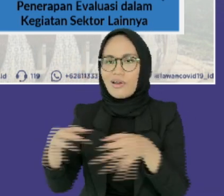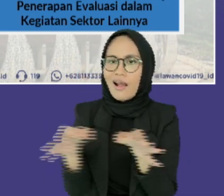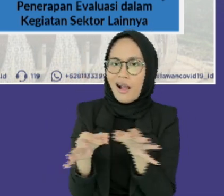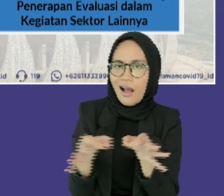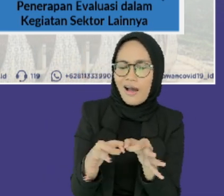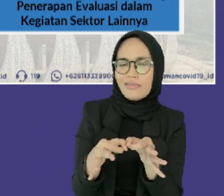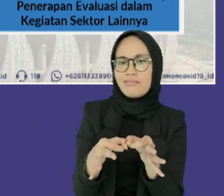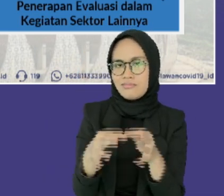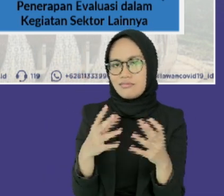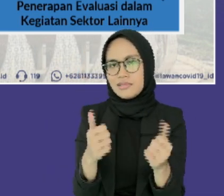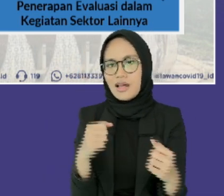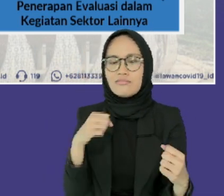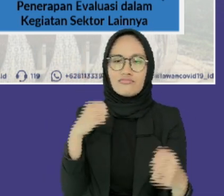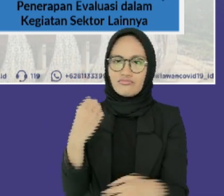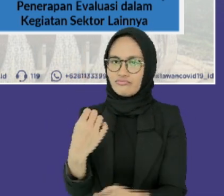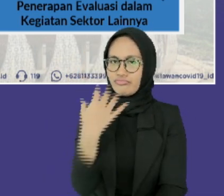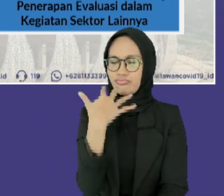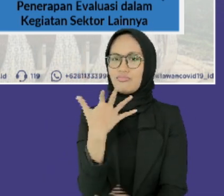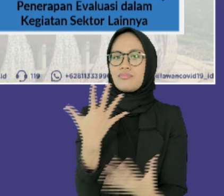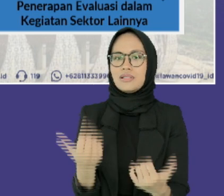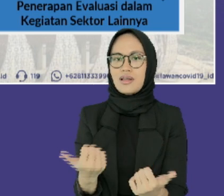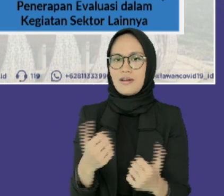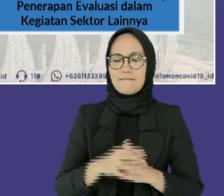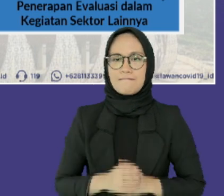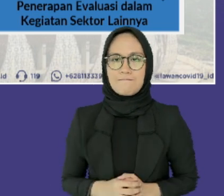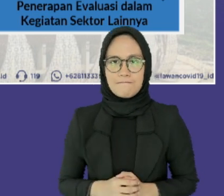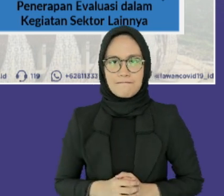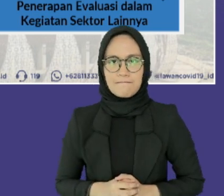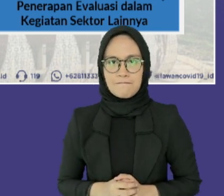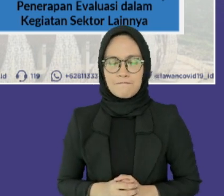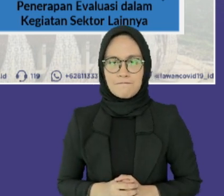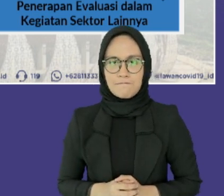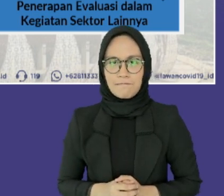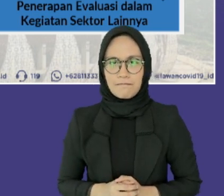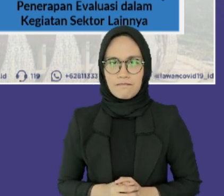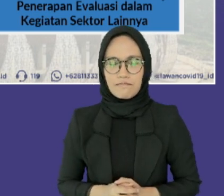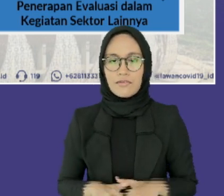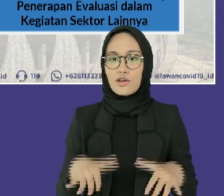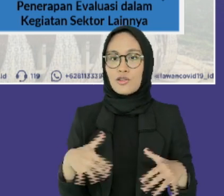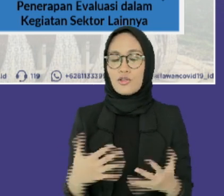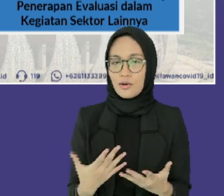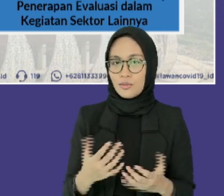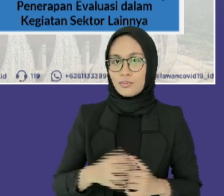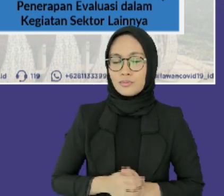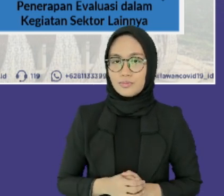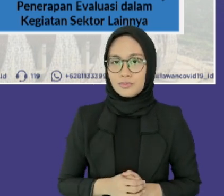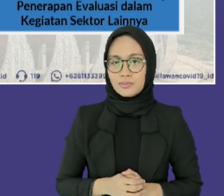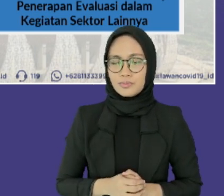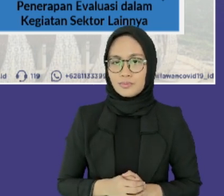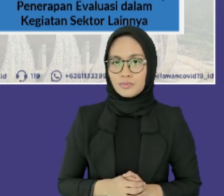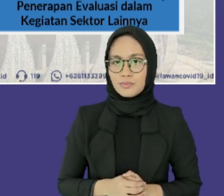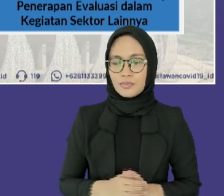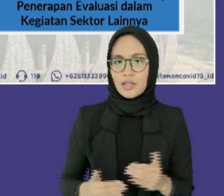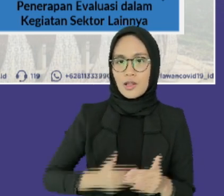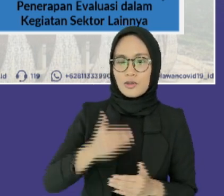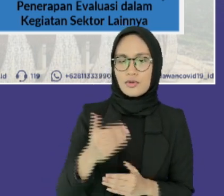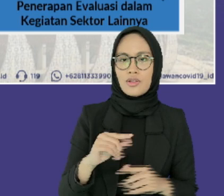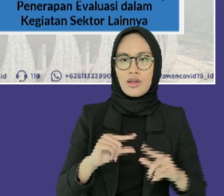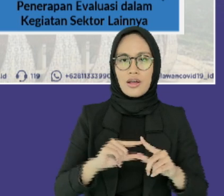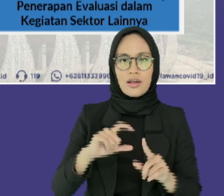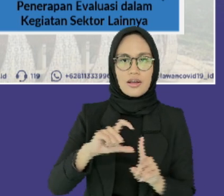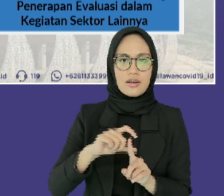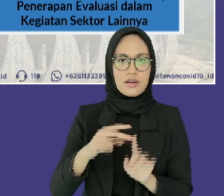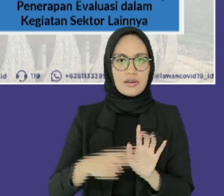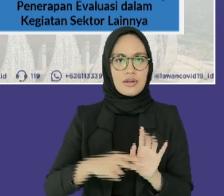peserta yang telah menyelesaikan kegiatannya di tengah acara saat kepulangan sebagaimana yang diatur dalam adendum